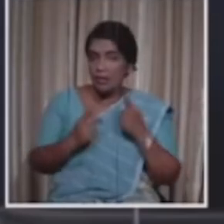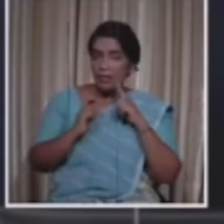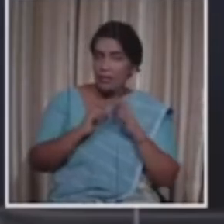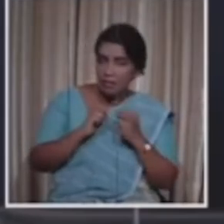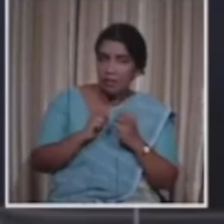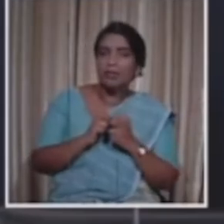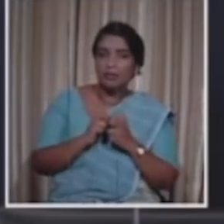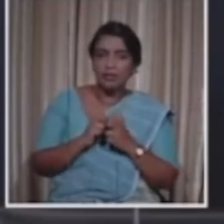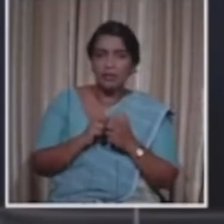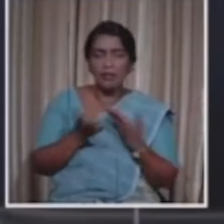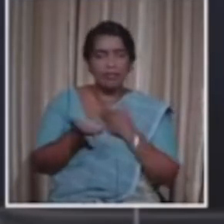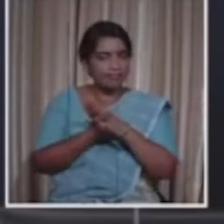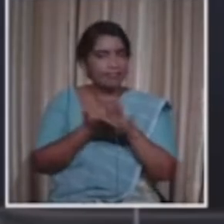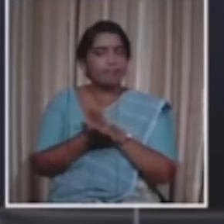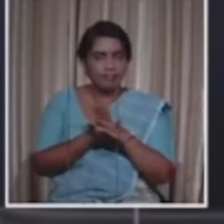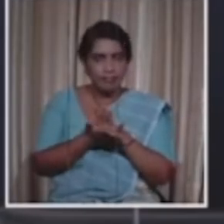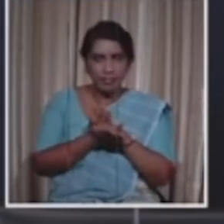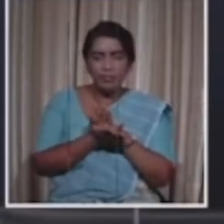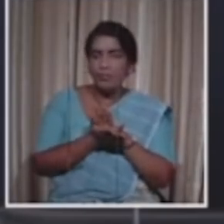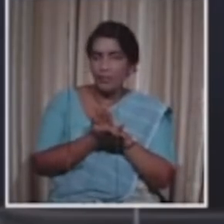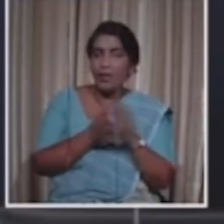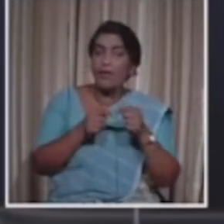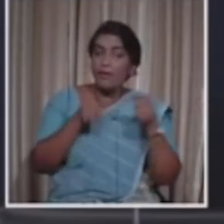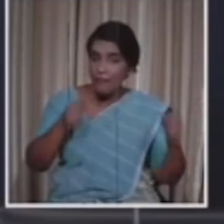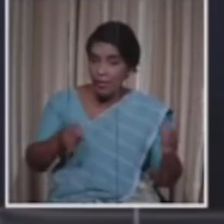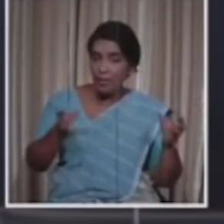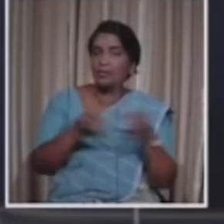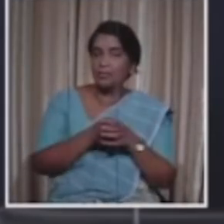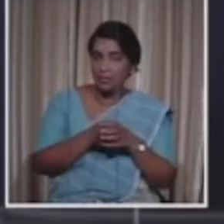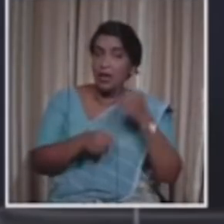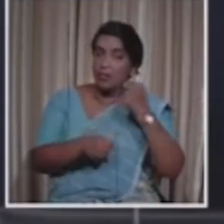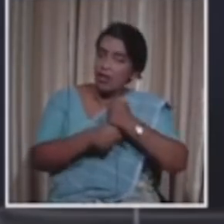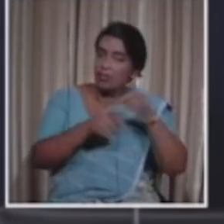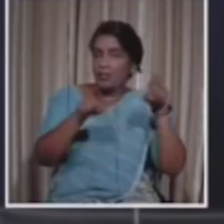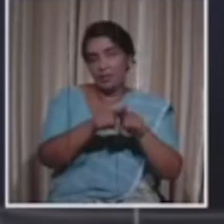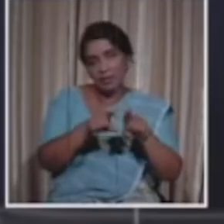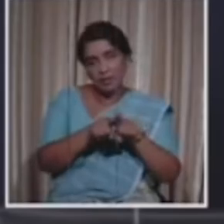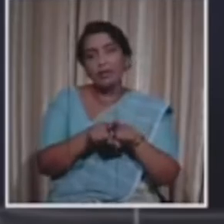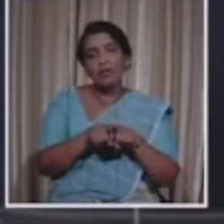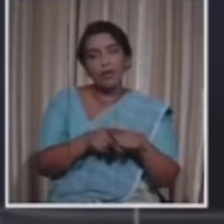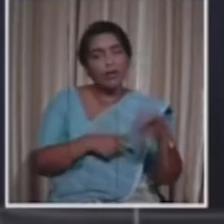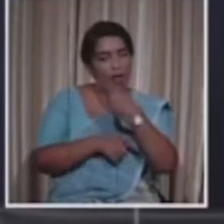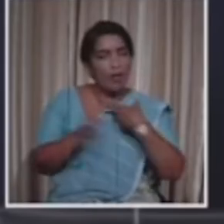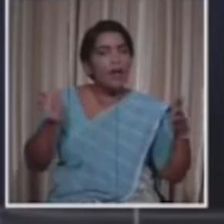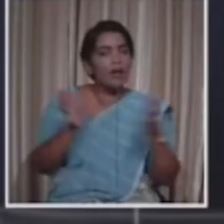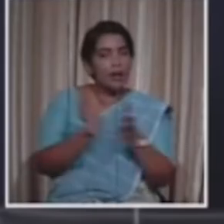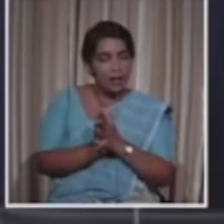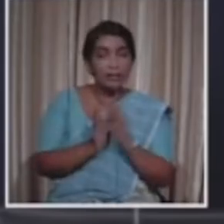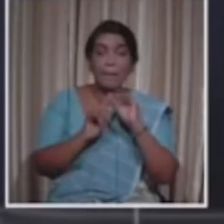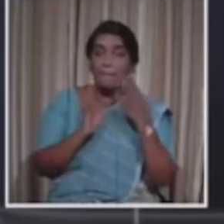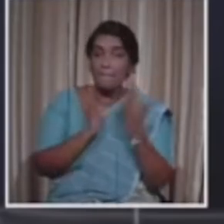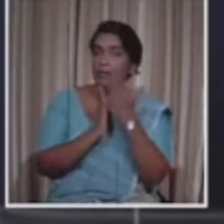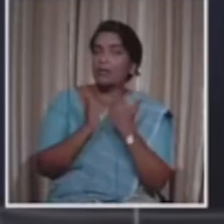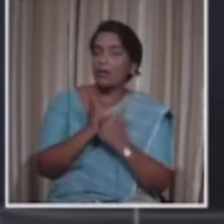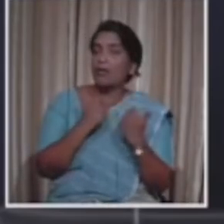සිද්ධීන් මේවා සමනය කරගෙන විපක්ෂයක් හැටියට ආණ්ඩු පක්ෂයක් හැටියට සියලු දෙනා ඒකරාශී වෙලා ප්‍රතිපත්ති මාලාවකට එකඟ